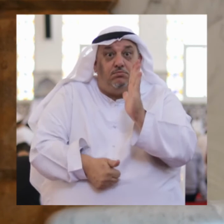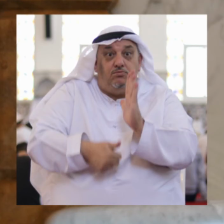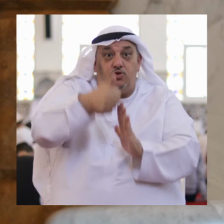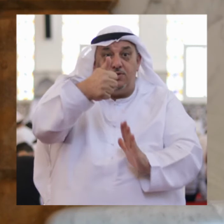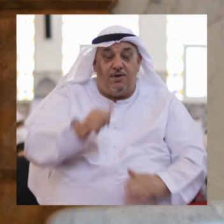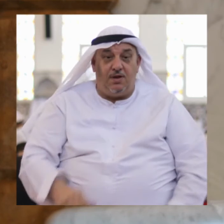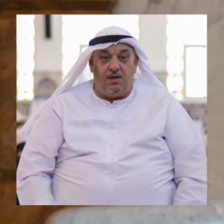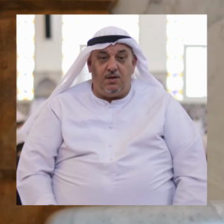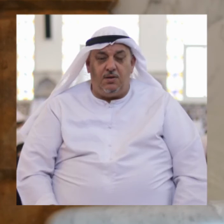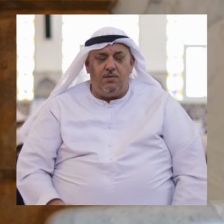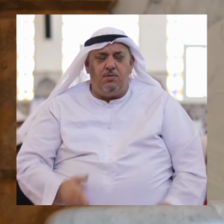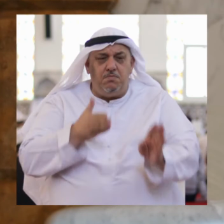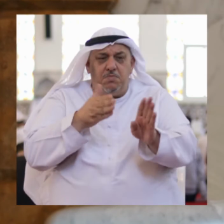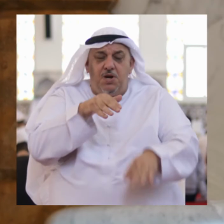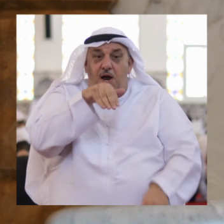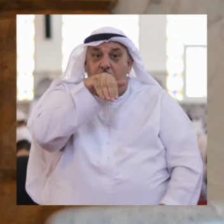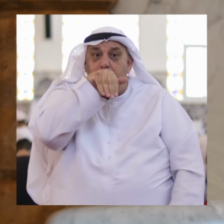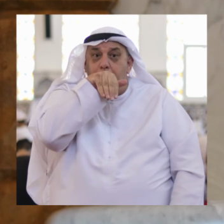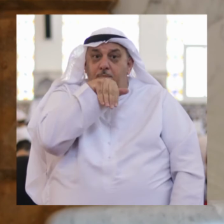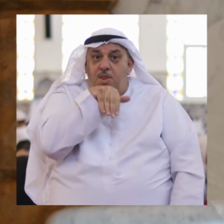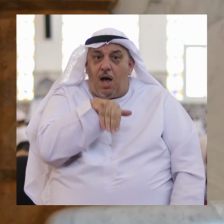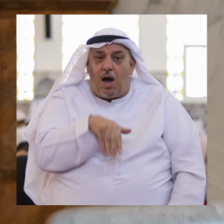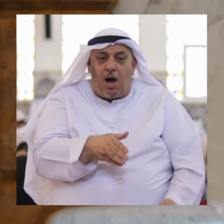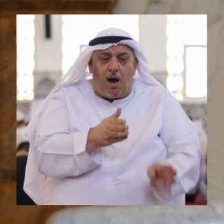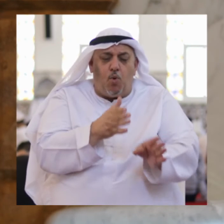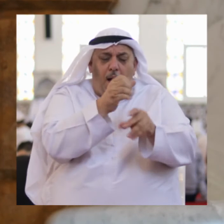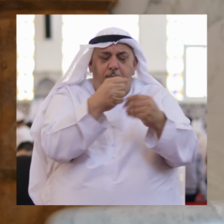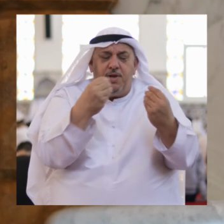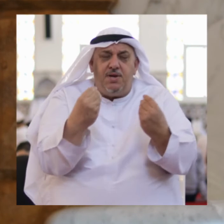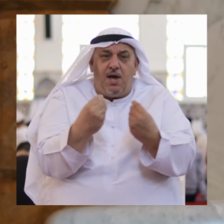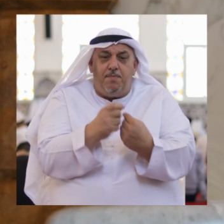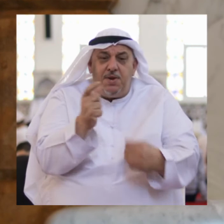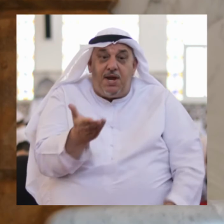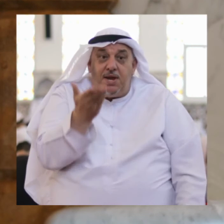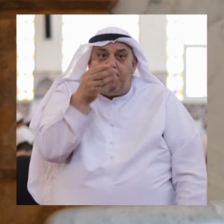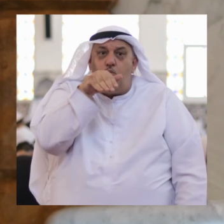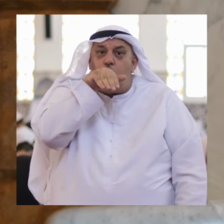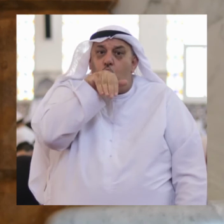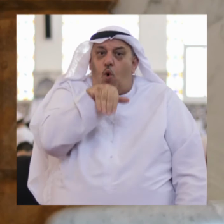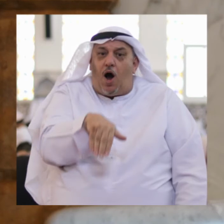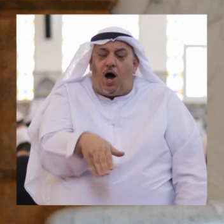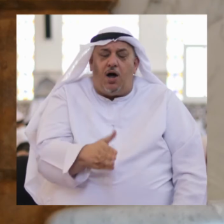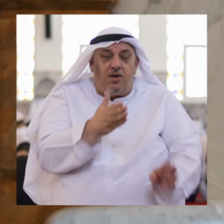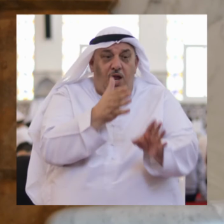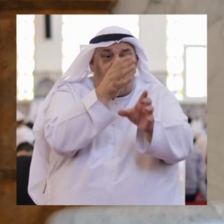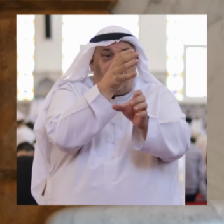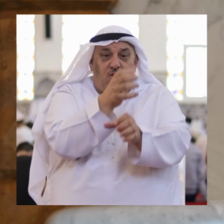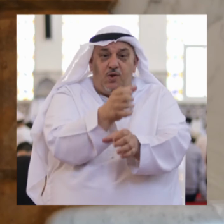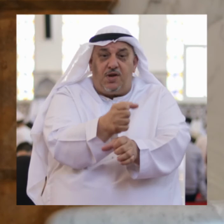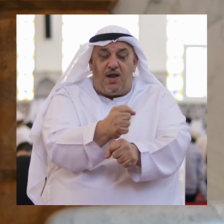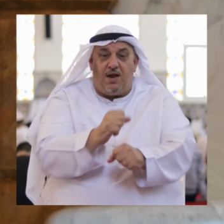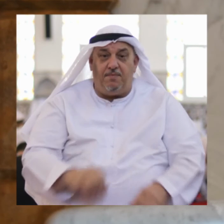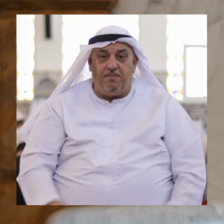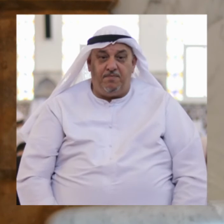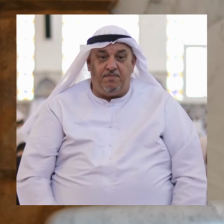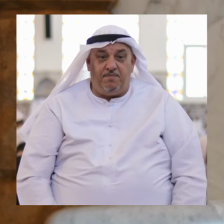والصلاه والسلام على سيدنا ونبينا محمد صلى الله عليه وسلم